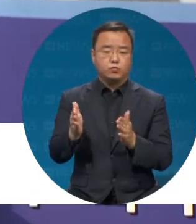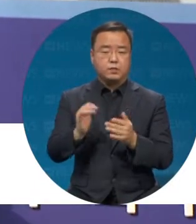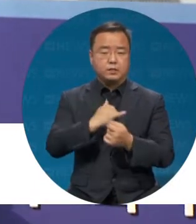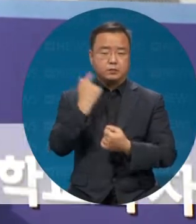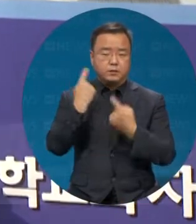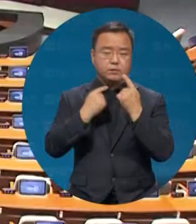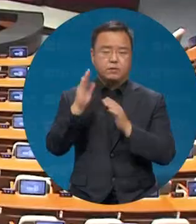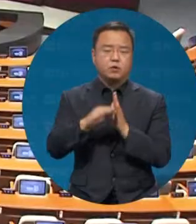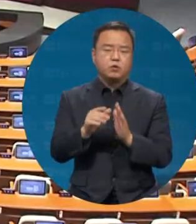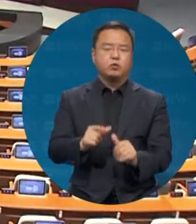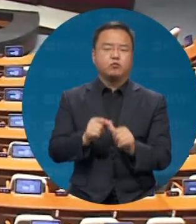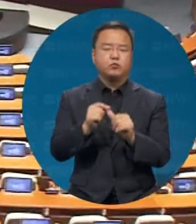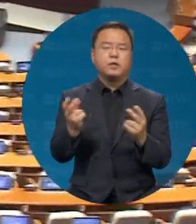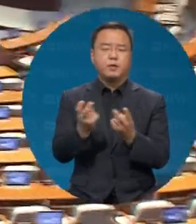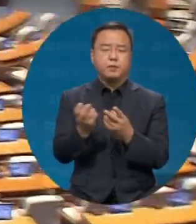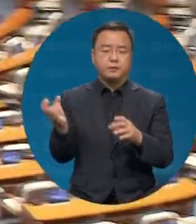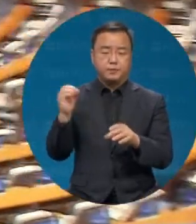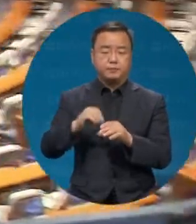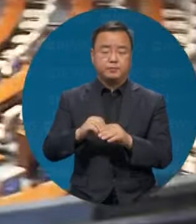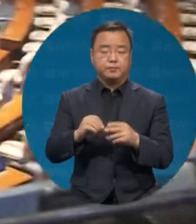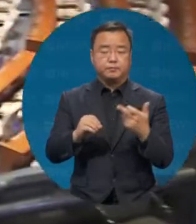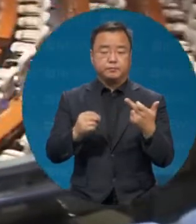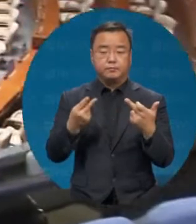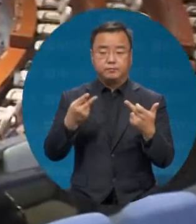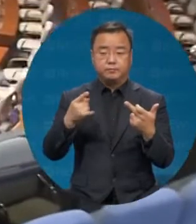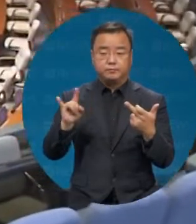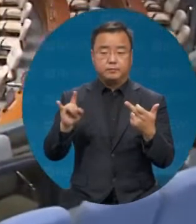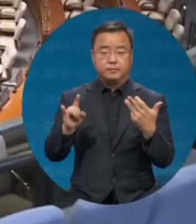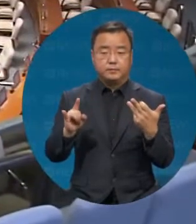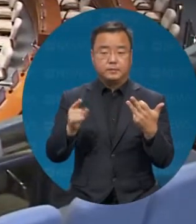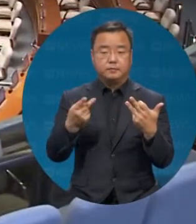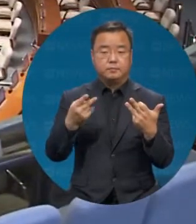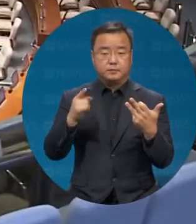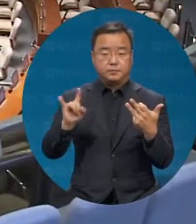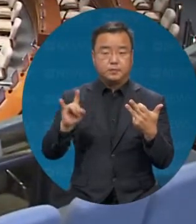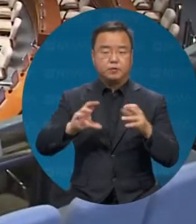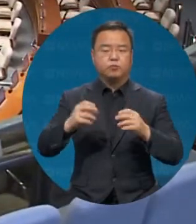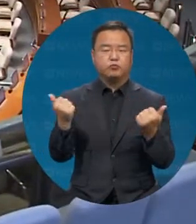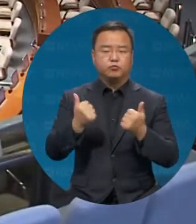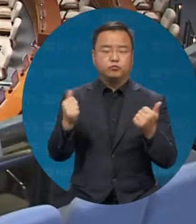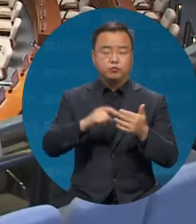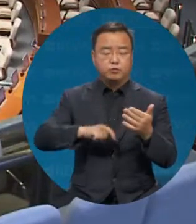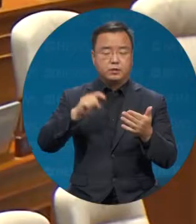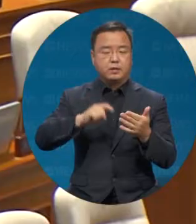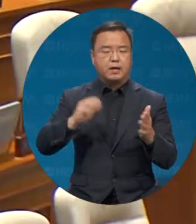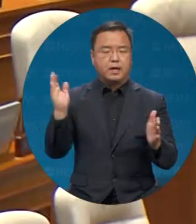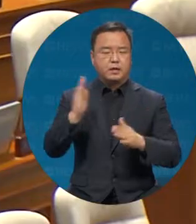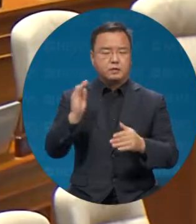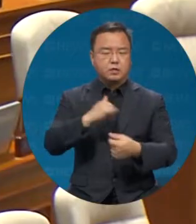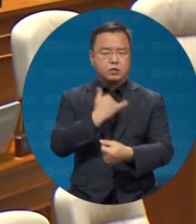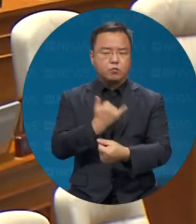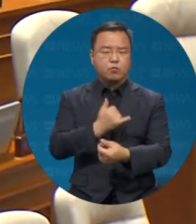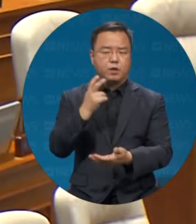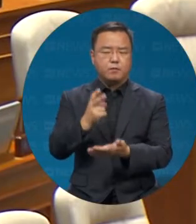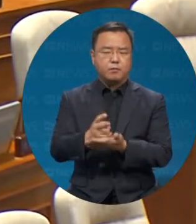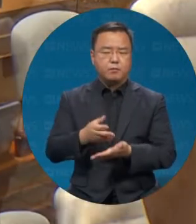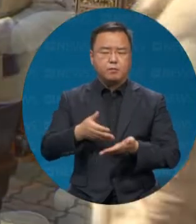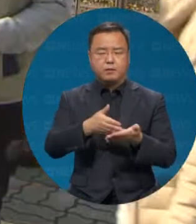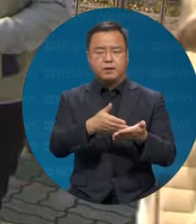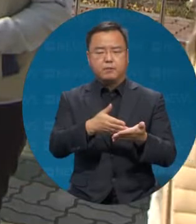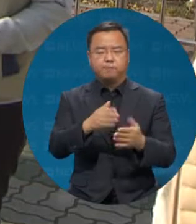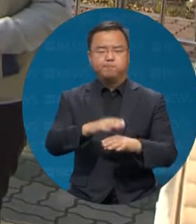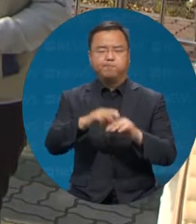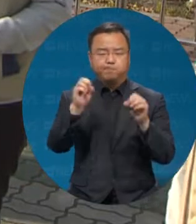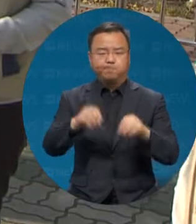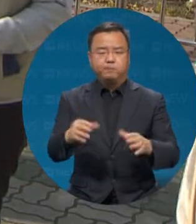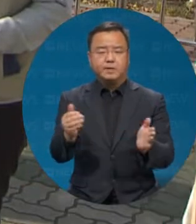담았습니다. 지난 17대와 18대 국회에도 학생인권법 제정안이 발의됐지만 무산된 상황.